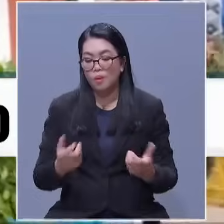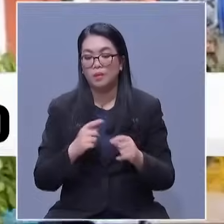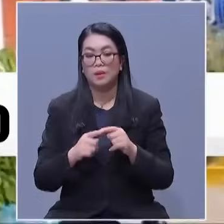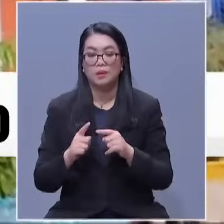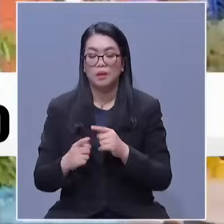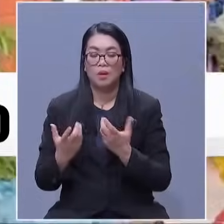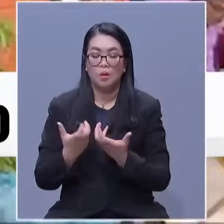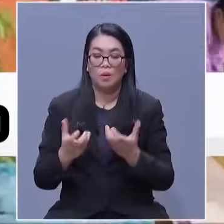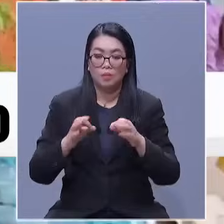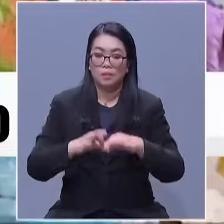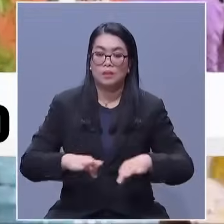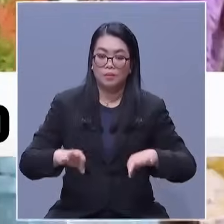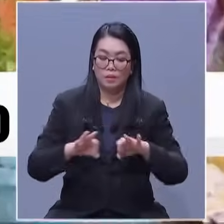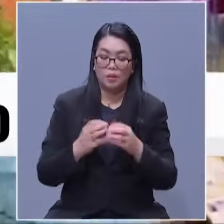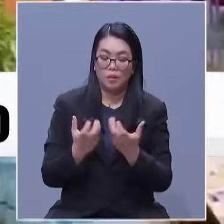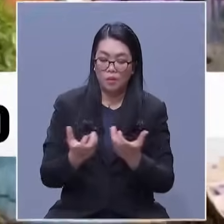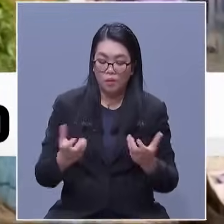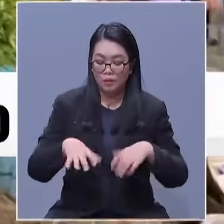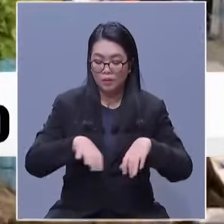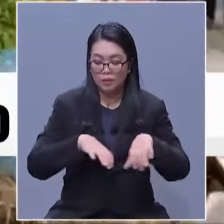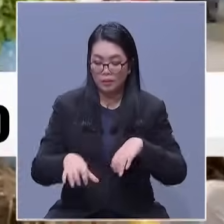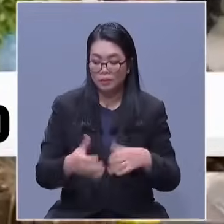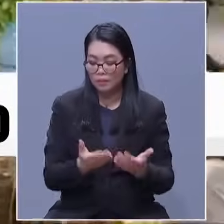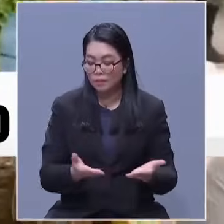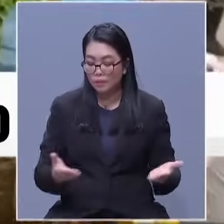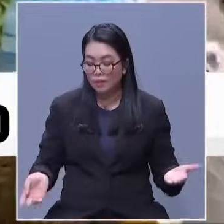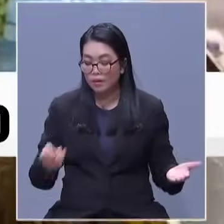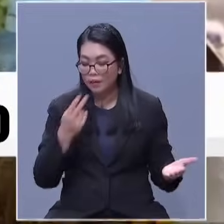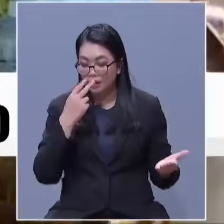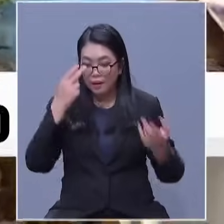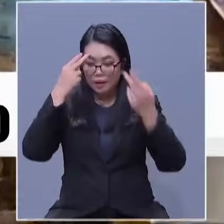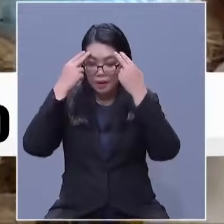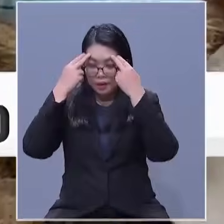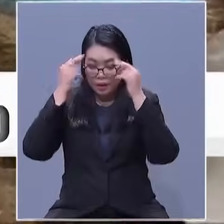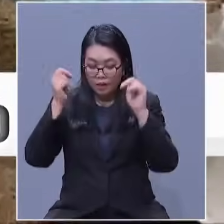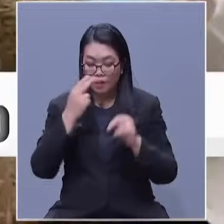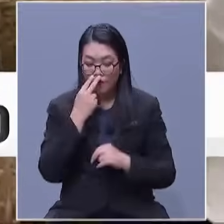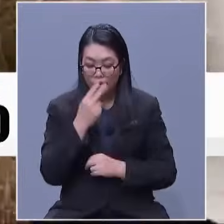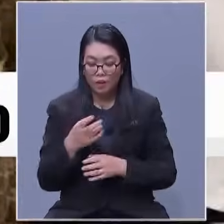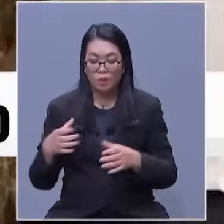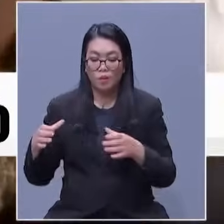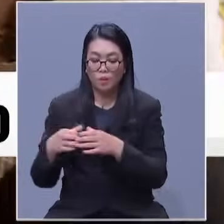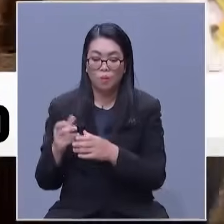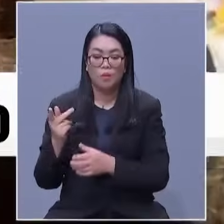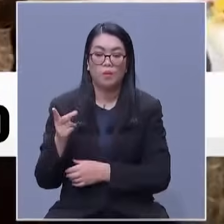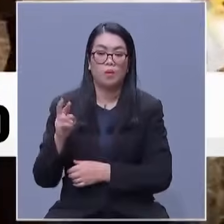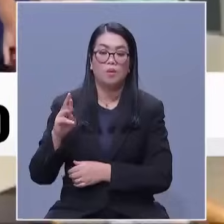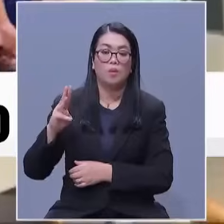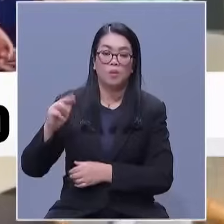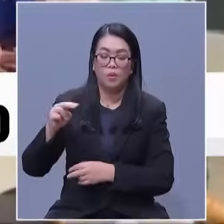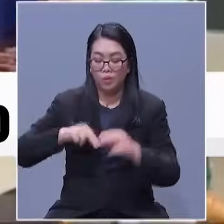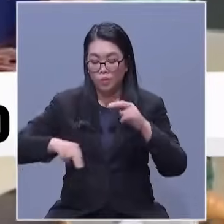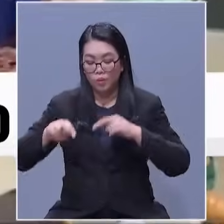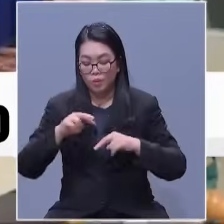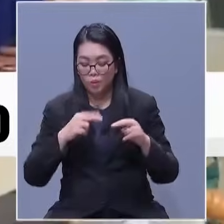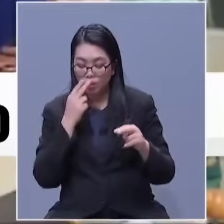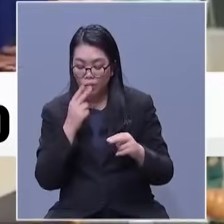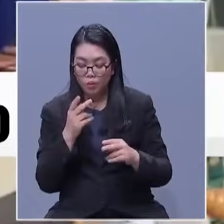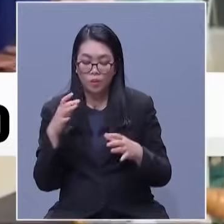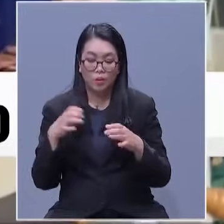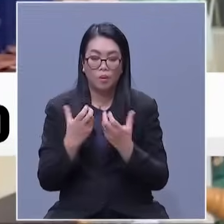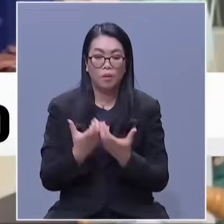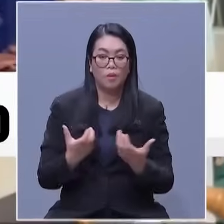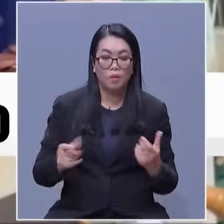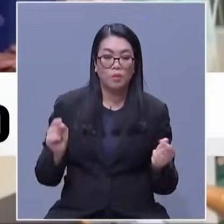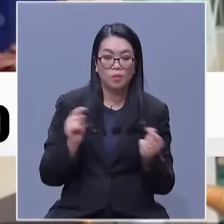ของแต่ละชุมชนมาจัดวางเพื่อให้ท่านนายกรัฐมนตรีและคณะรัฐมนตรีตรวจเยี่ยมชมสินค้าทางการเกษต